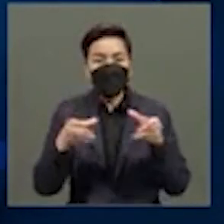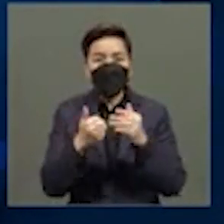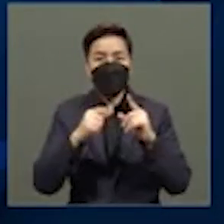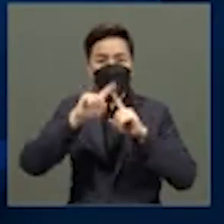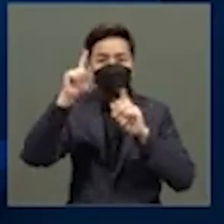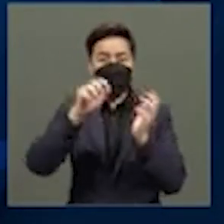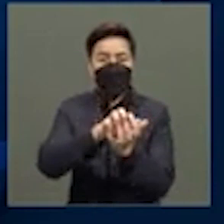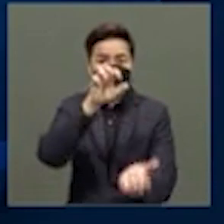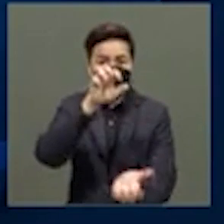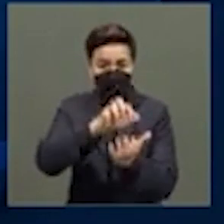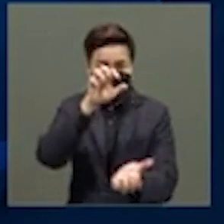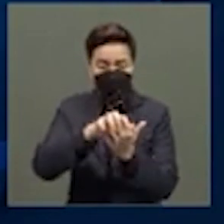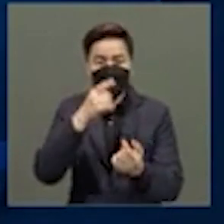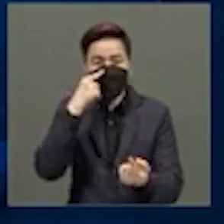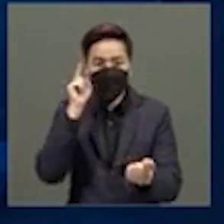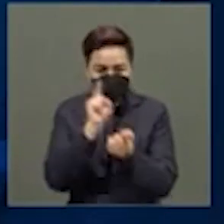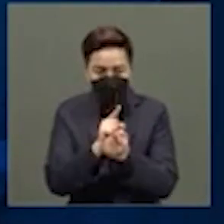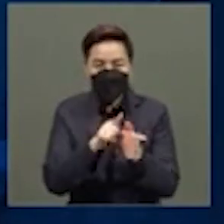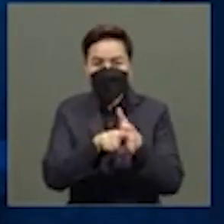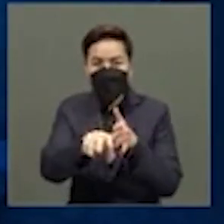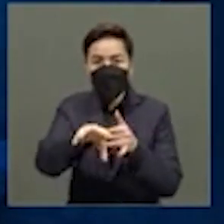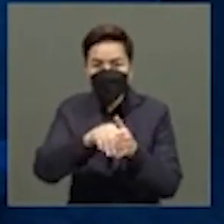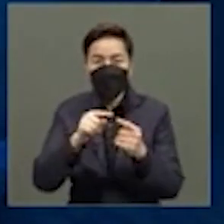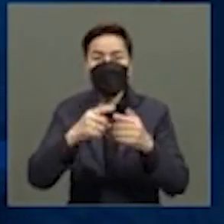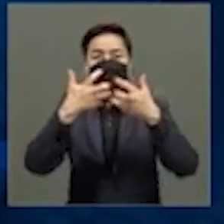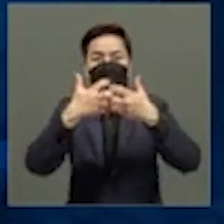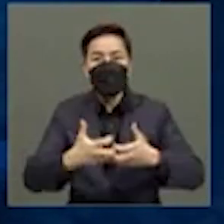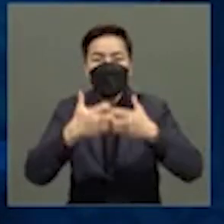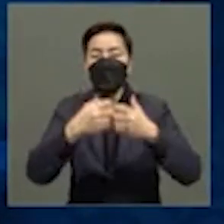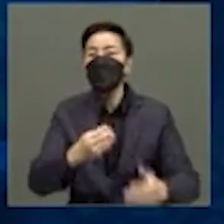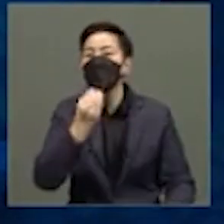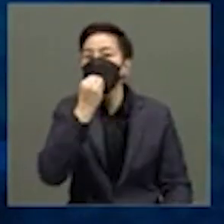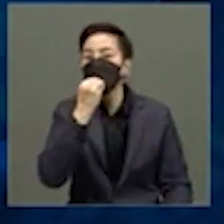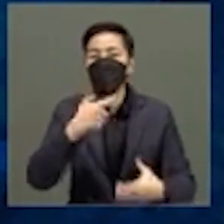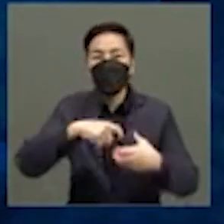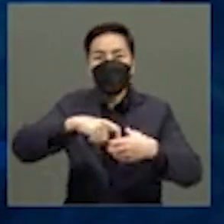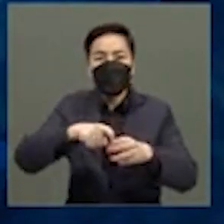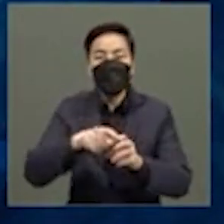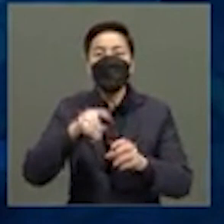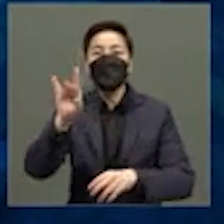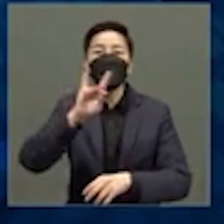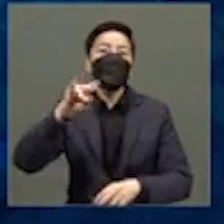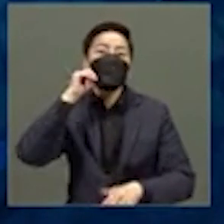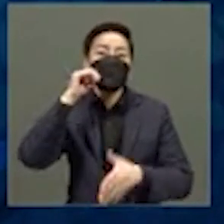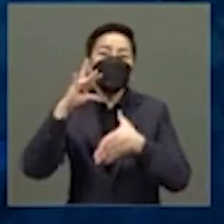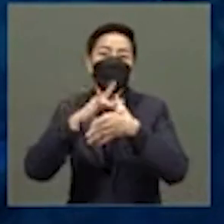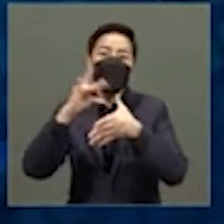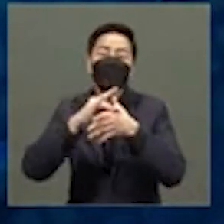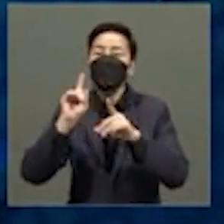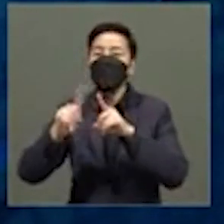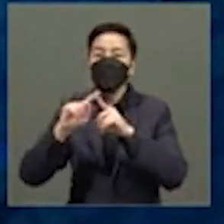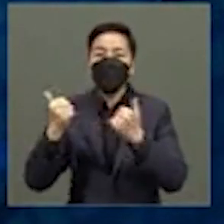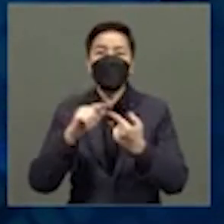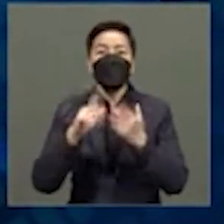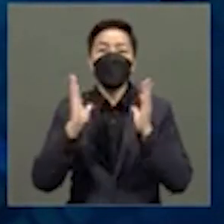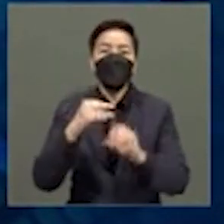ราการจะยังคงเจอที่โรงงานผลิตอาหารสำเร็จรูปจากสัตว์น้ำเนื้อสัตว์นะคะซึ่งมีค